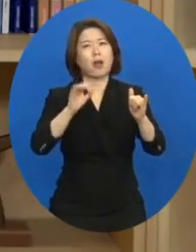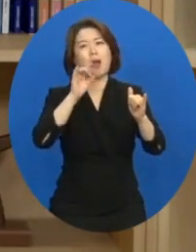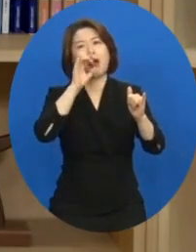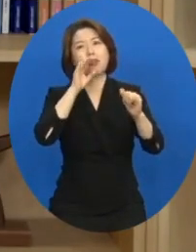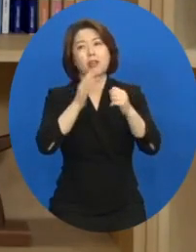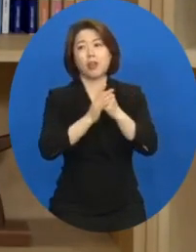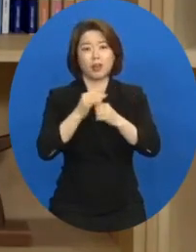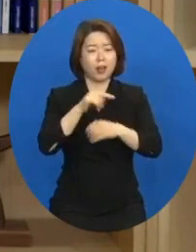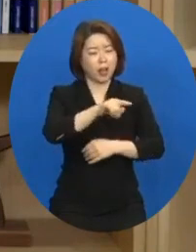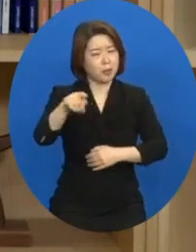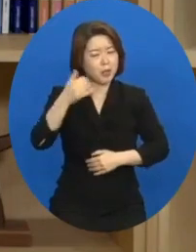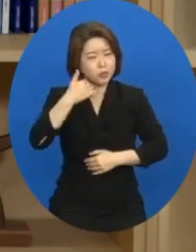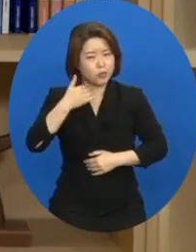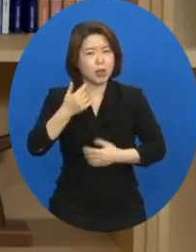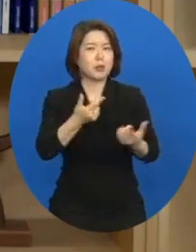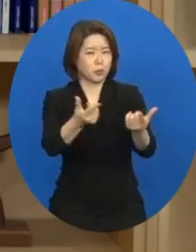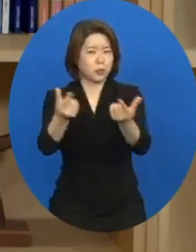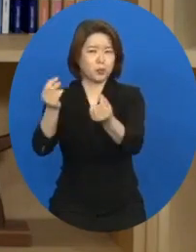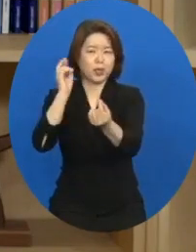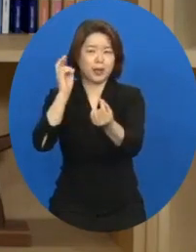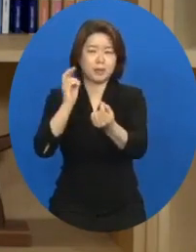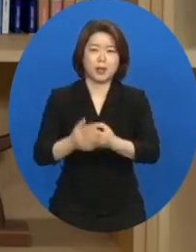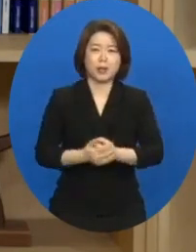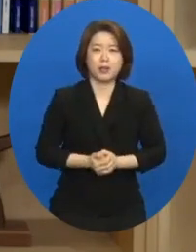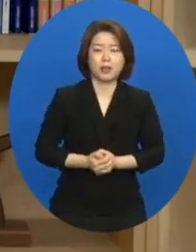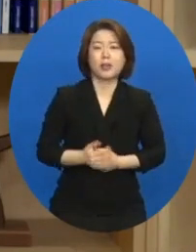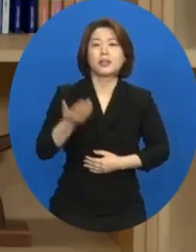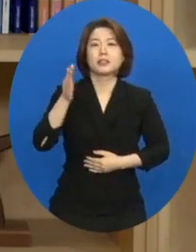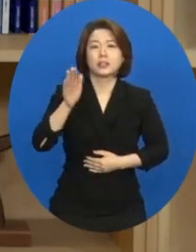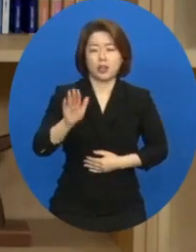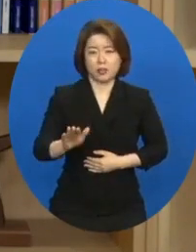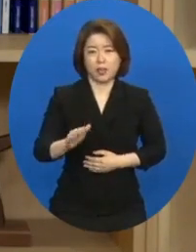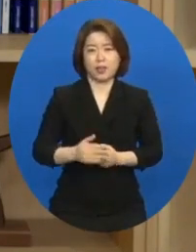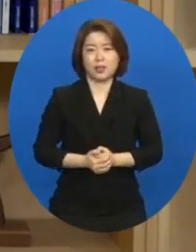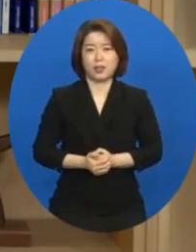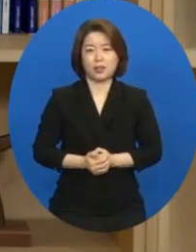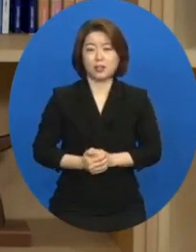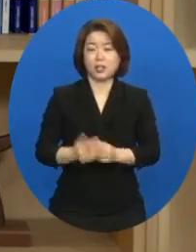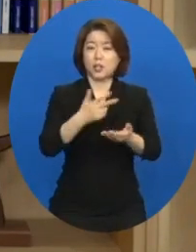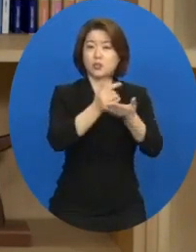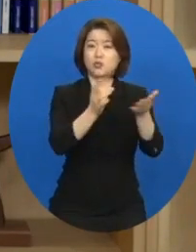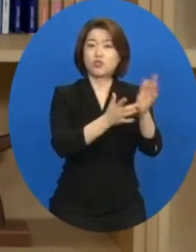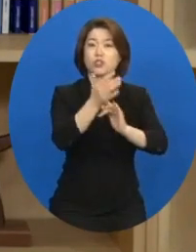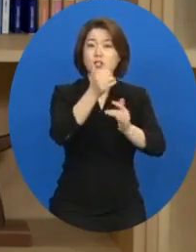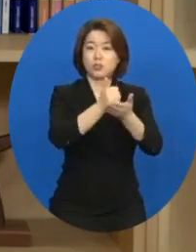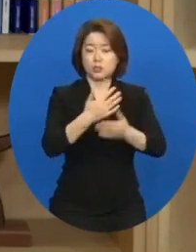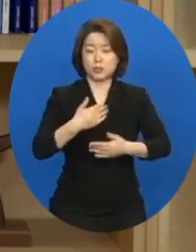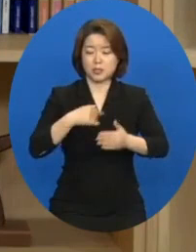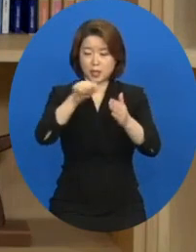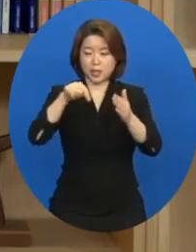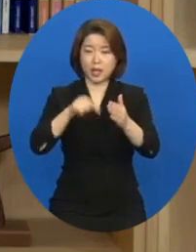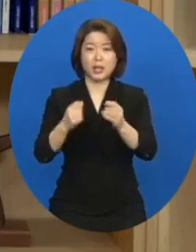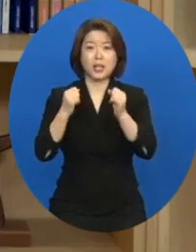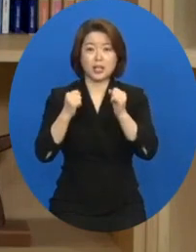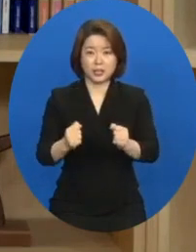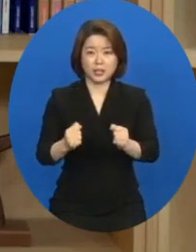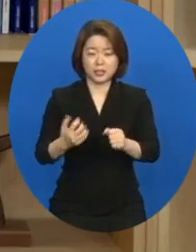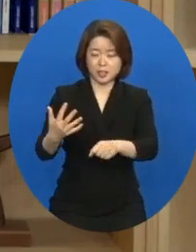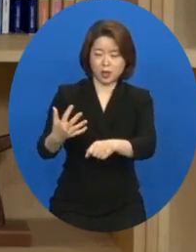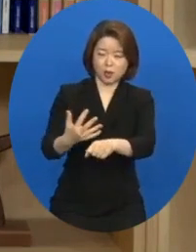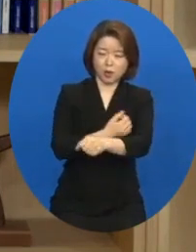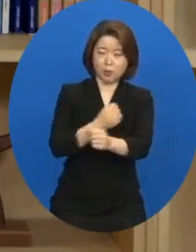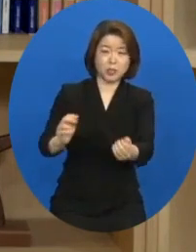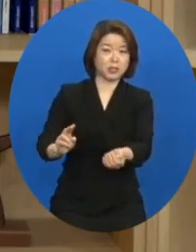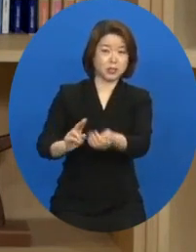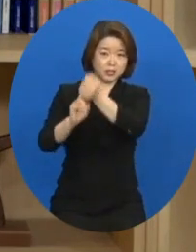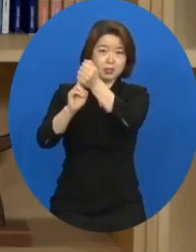어느 누구도 마찬가지 금 그러나 주 예수님께서 제안을 계시다면 이 엄청난 기조